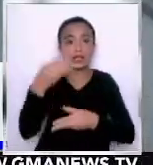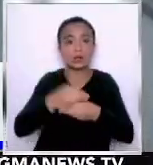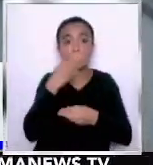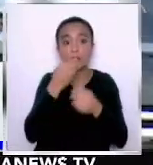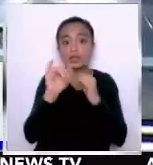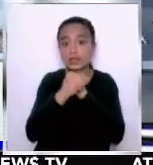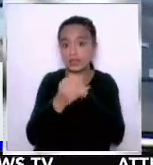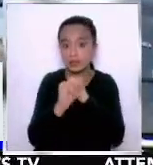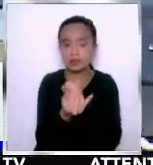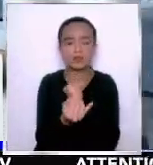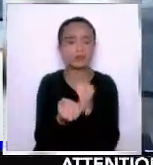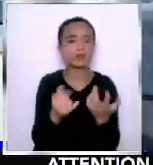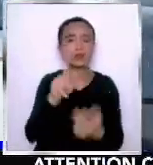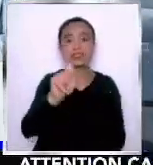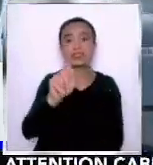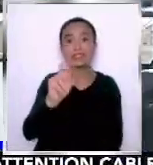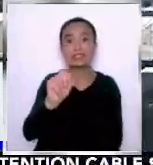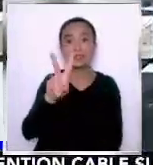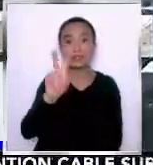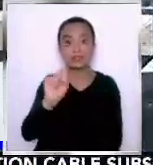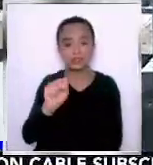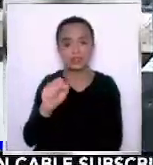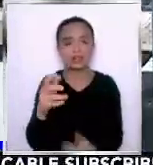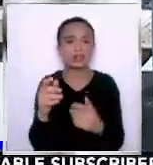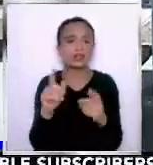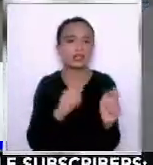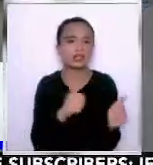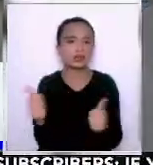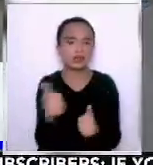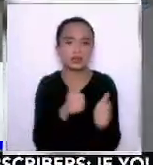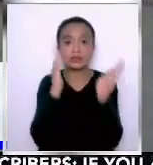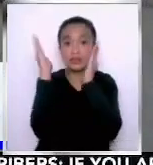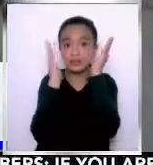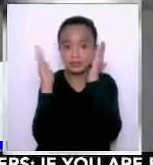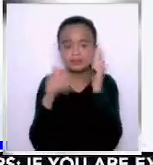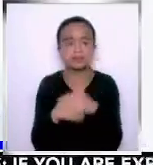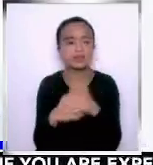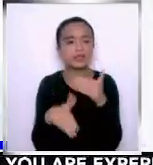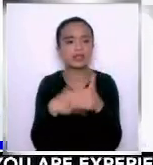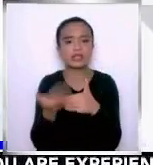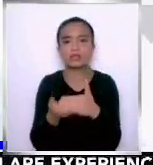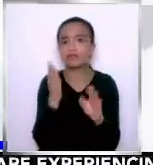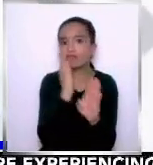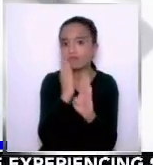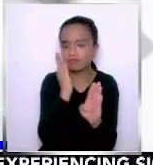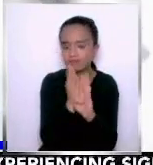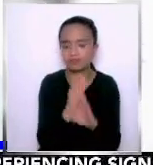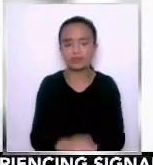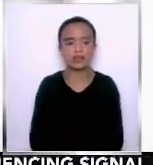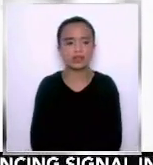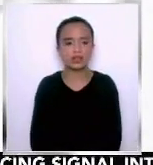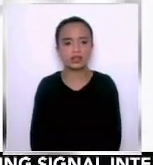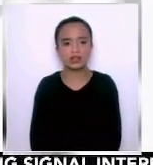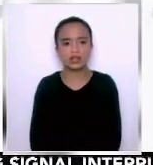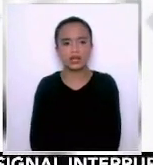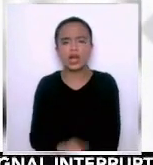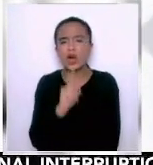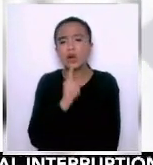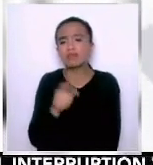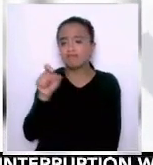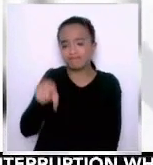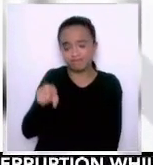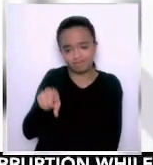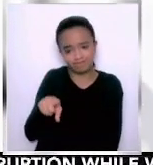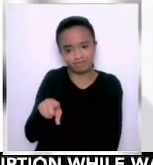Network Vehicle Services o TNVS at mga provincial at city buses. Kailangan talaga yung pagtingin ng board